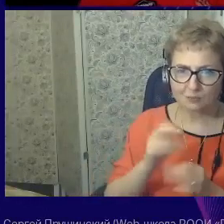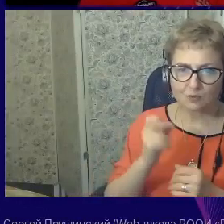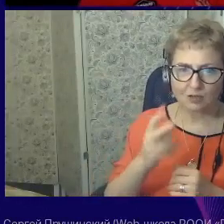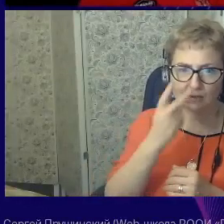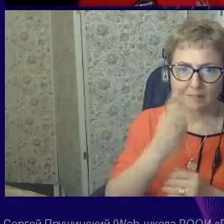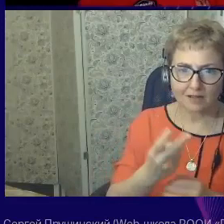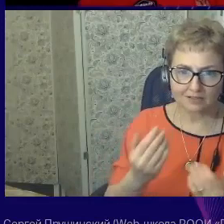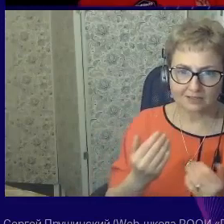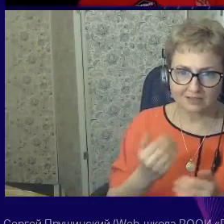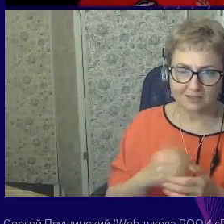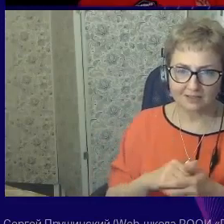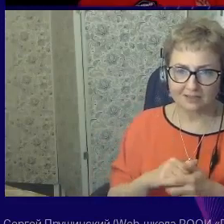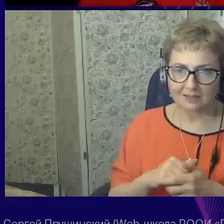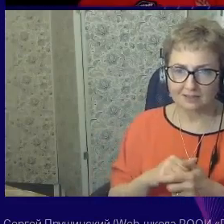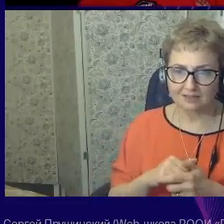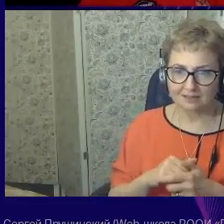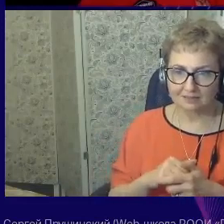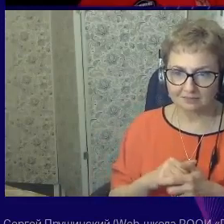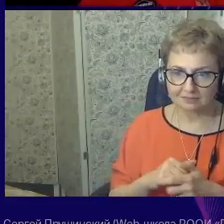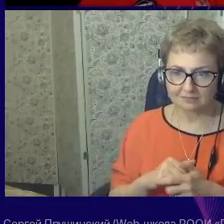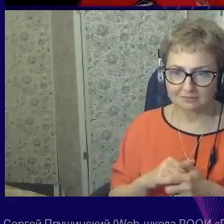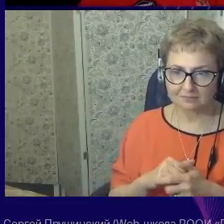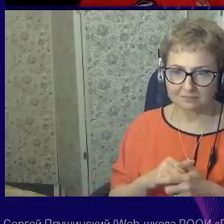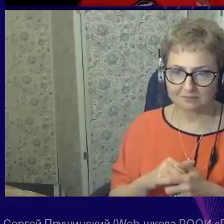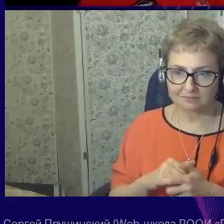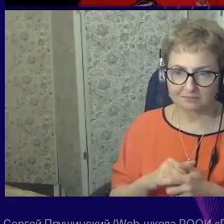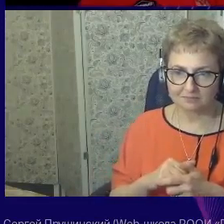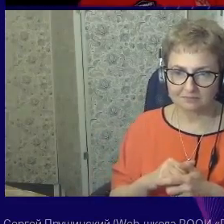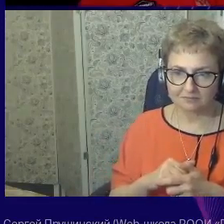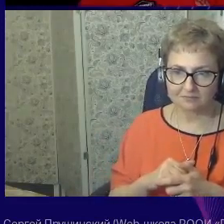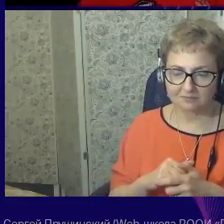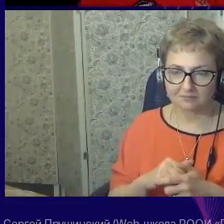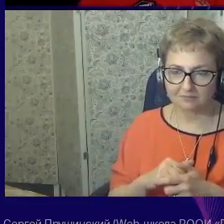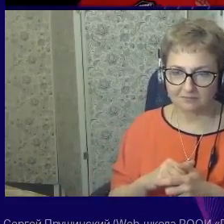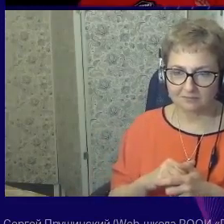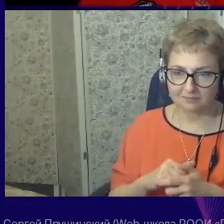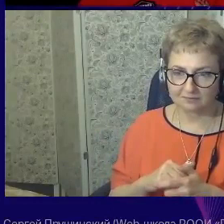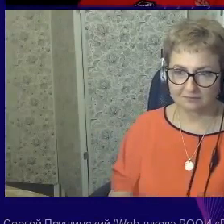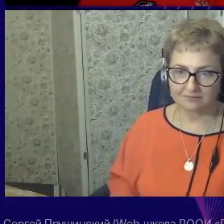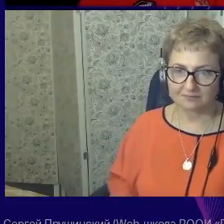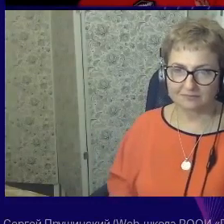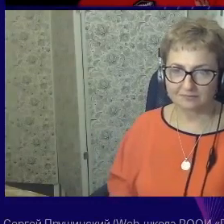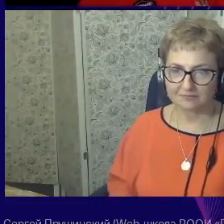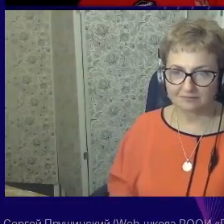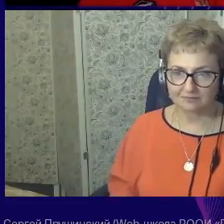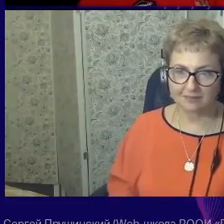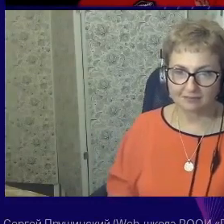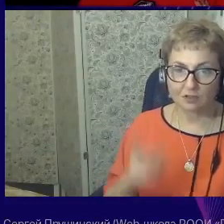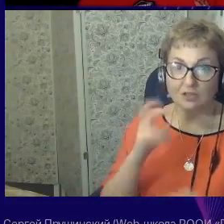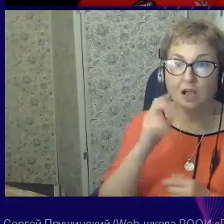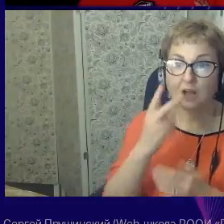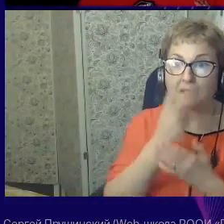показано. вазочку хотела взять. Вот